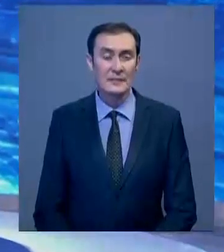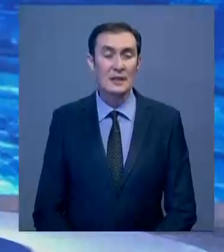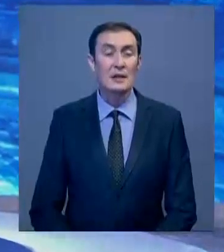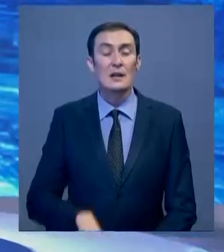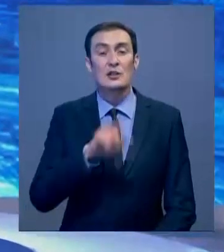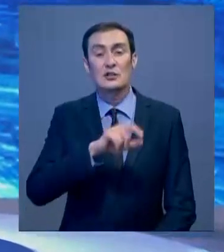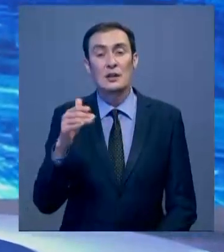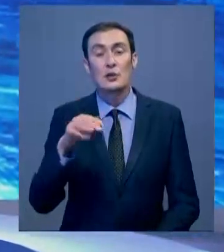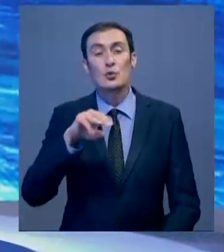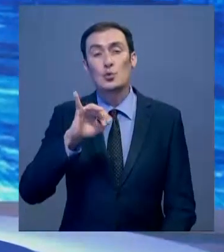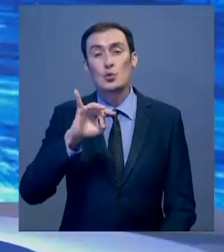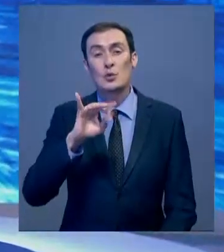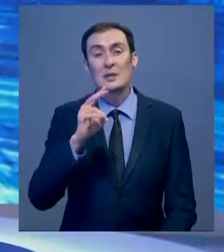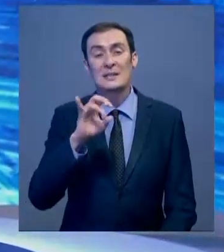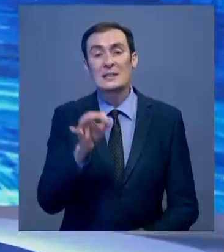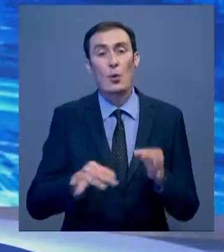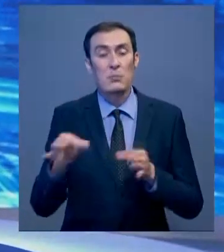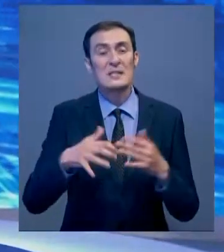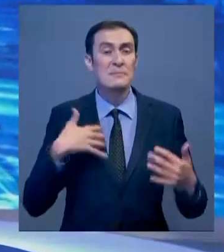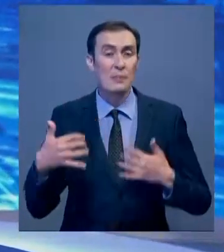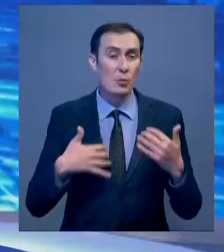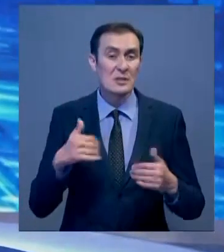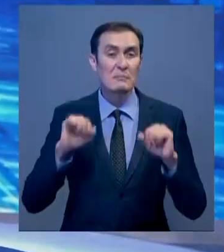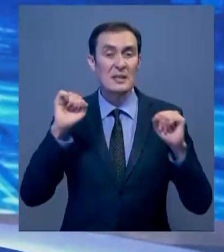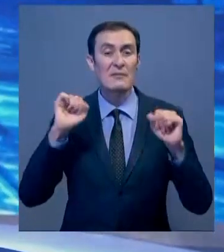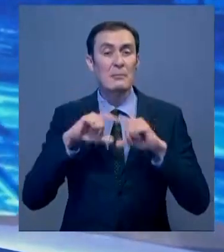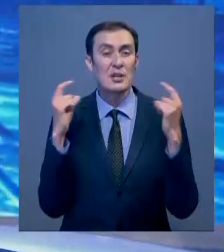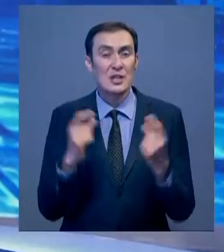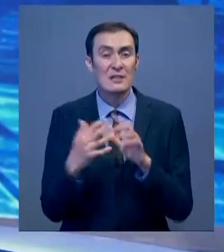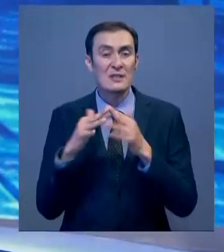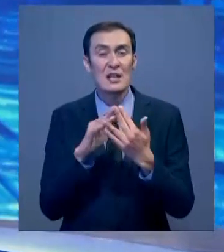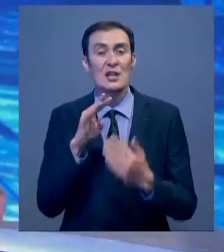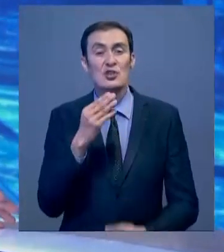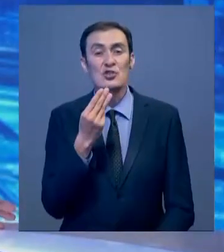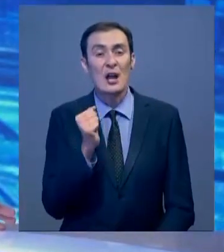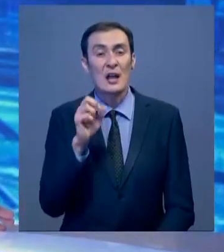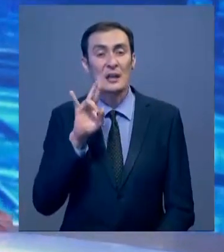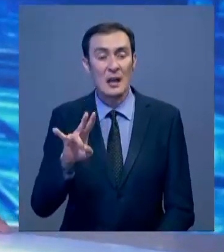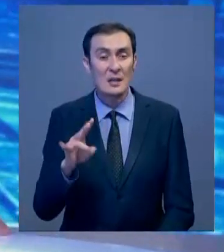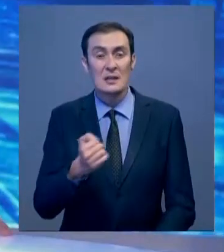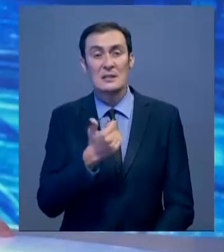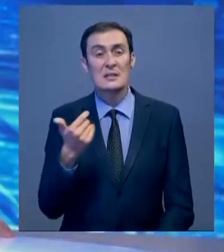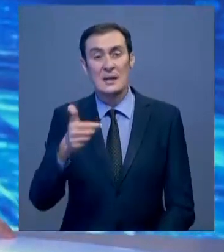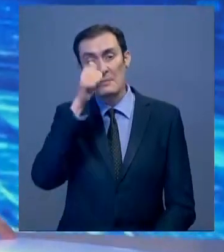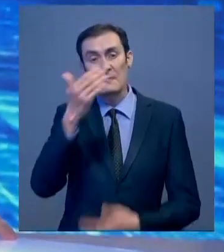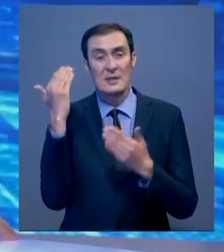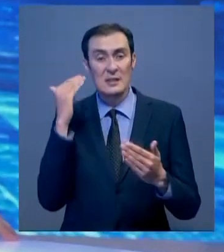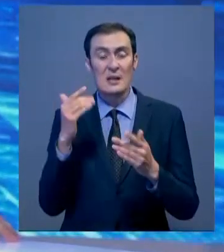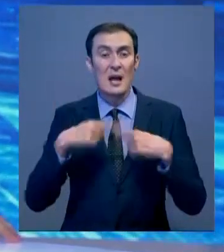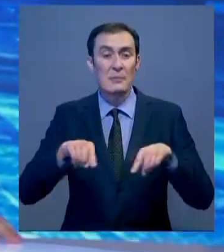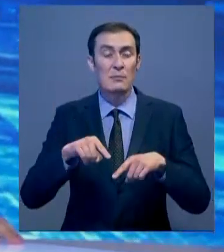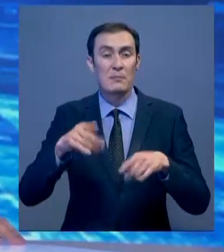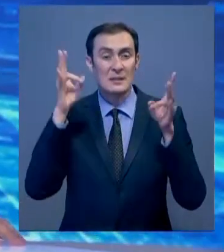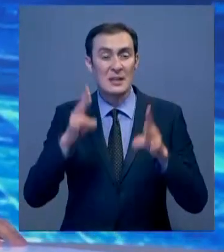Жители Байдибекского района Туркестанской области обеспокоены судьбой спортивной площадки в селе Шаян. Несколько месяцев назад объект пострадал